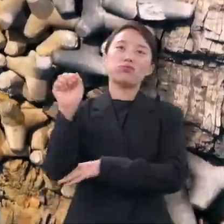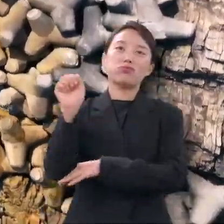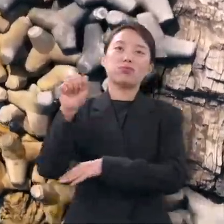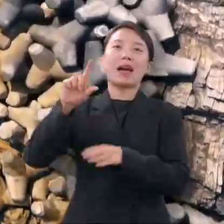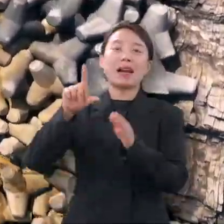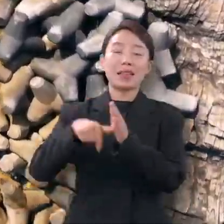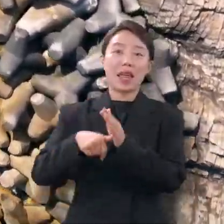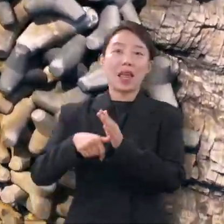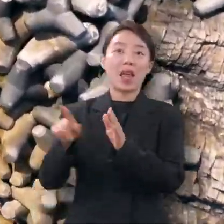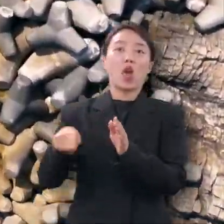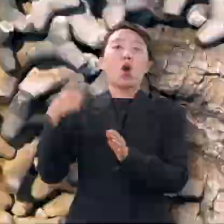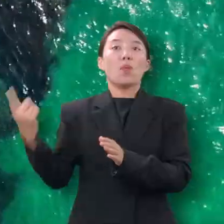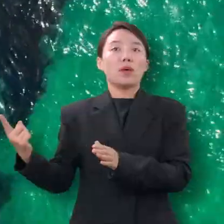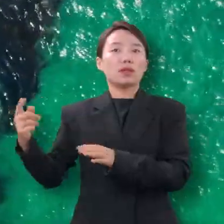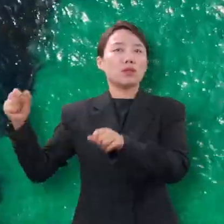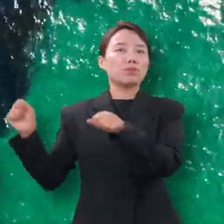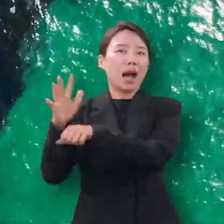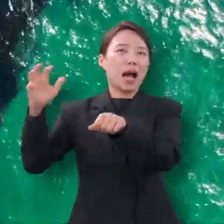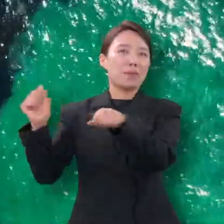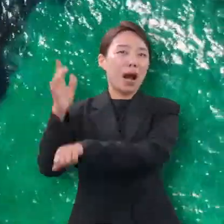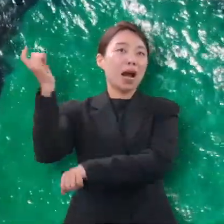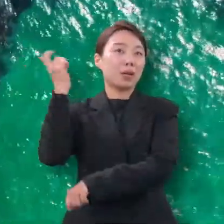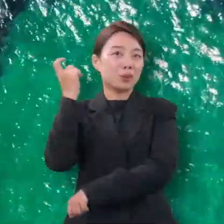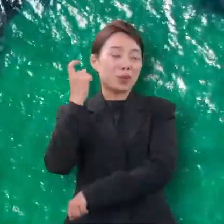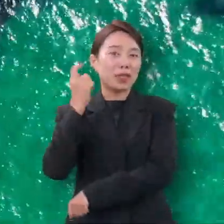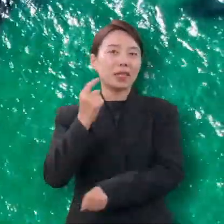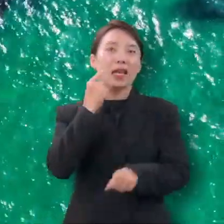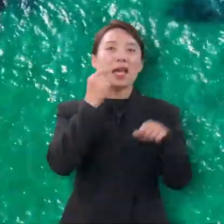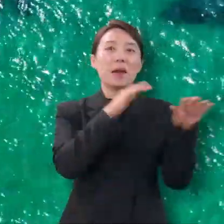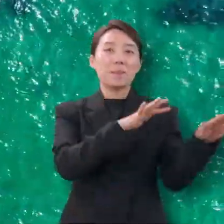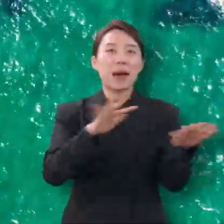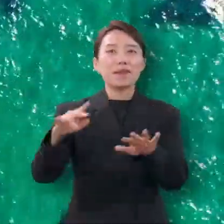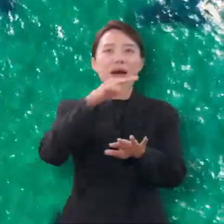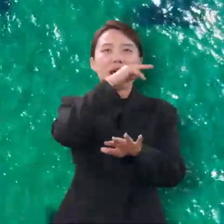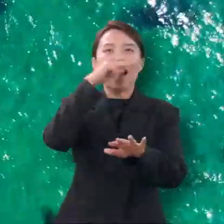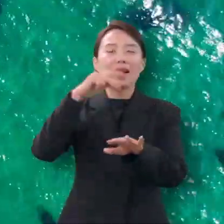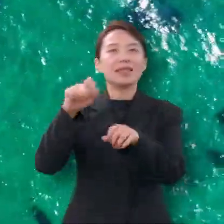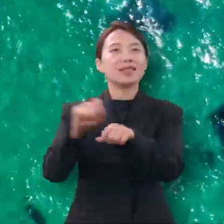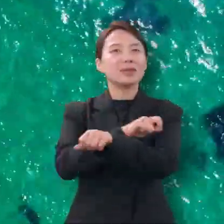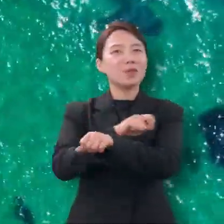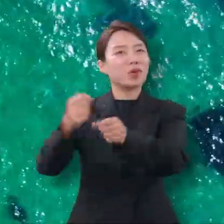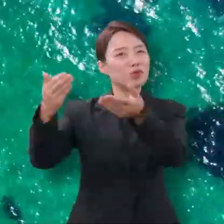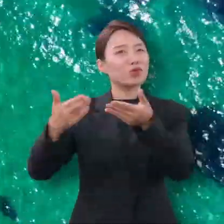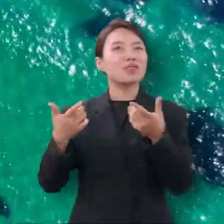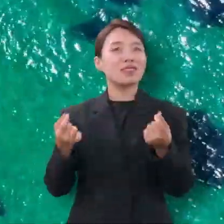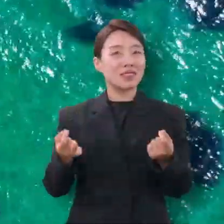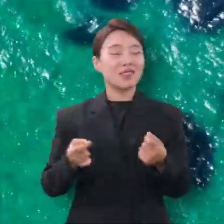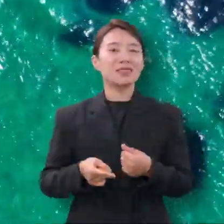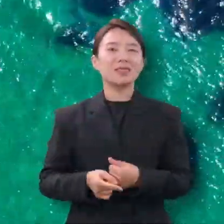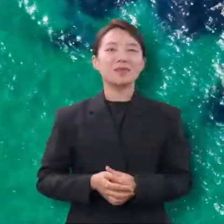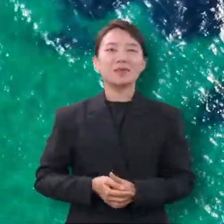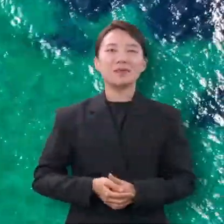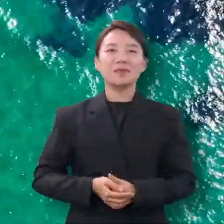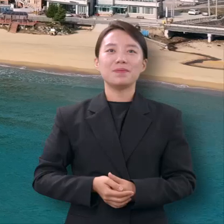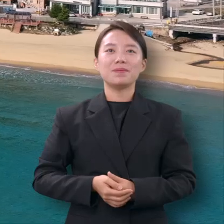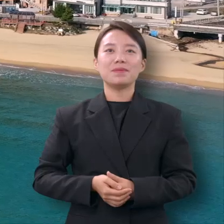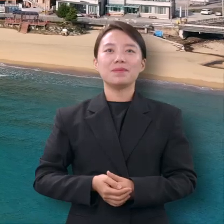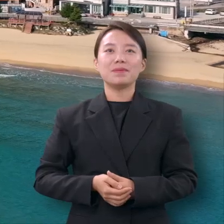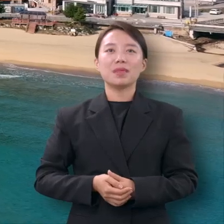차를 타고 지나갈 때 옆에서 철썩이는 파도소리와 바다향이 이 길을 더욱 특별하게 만들어줍니다.